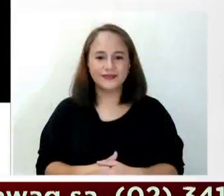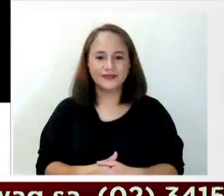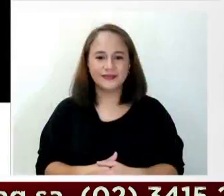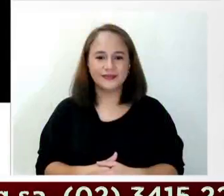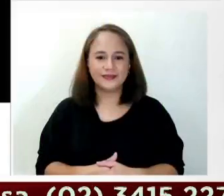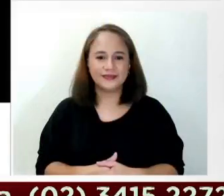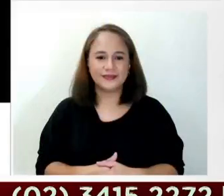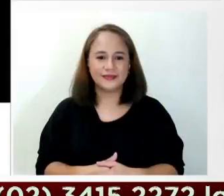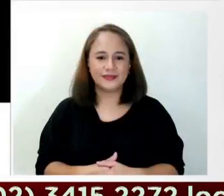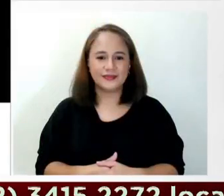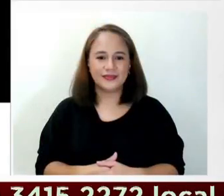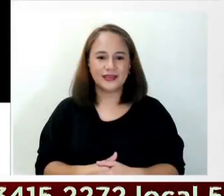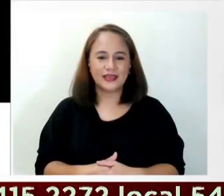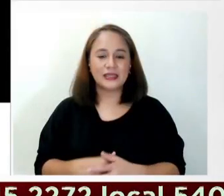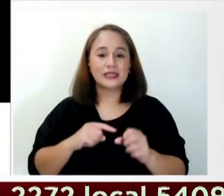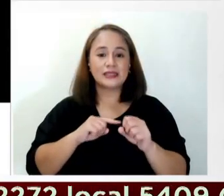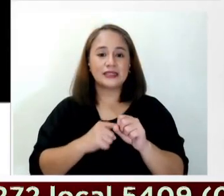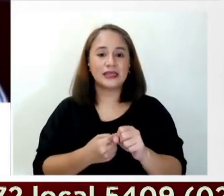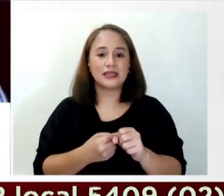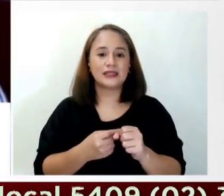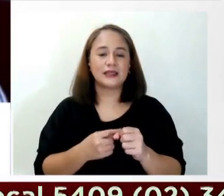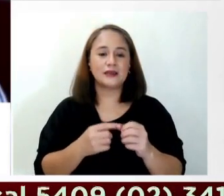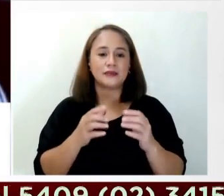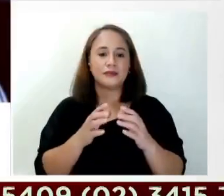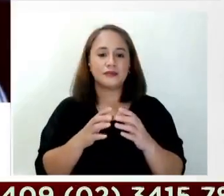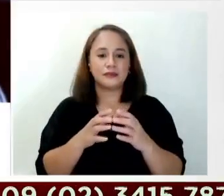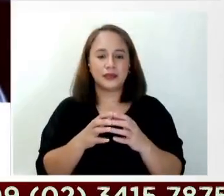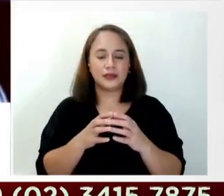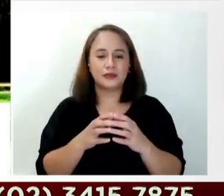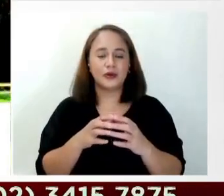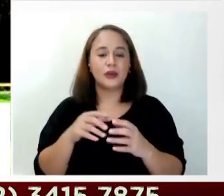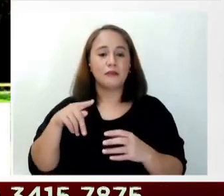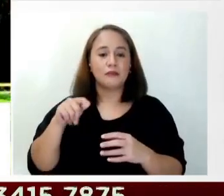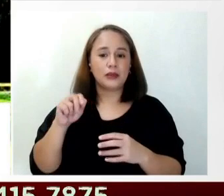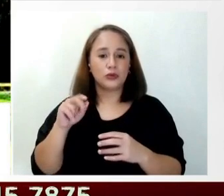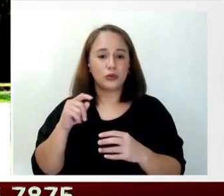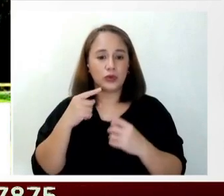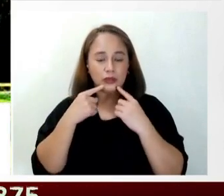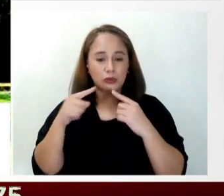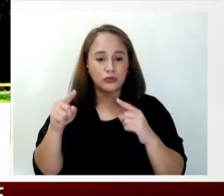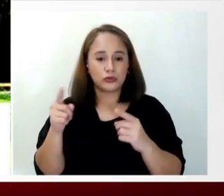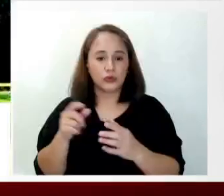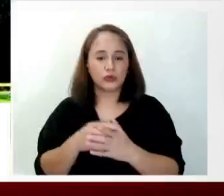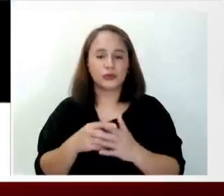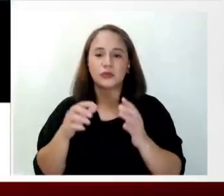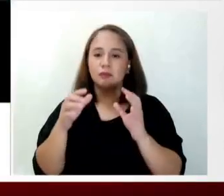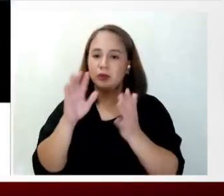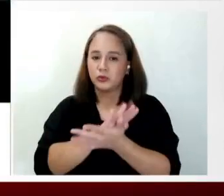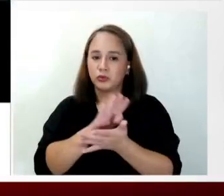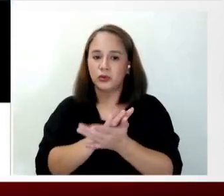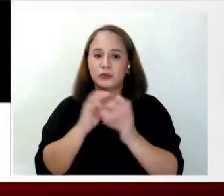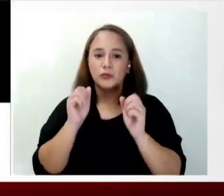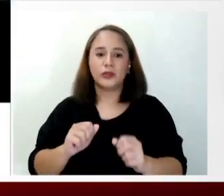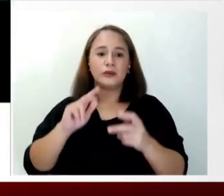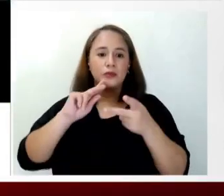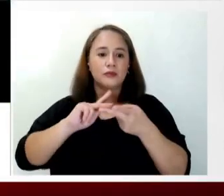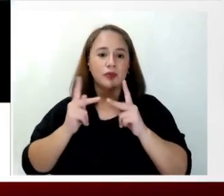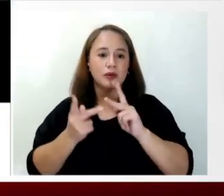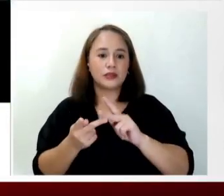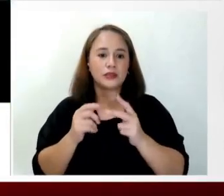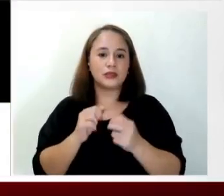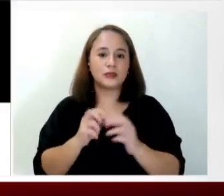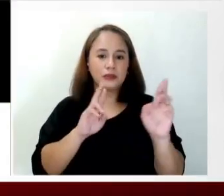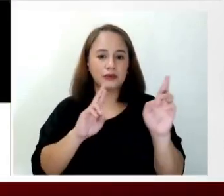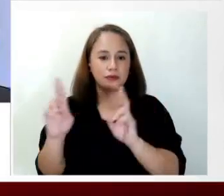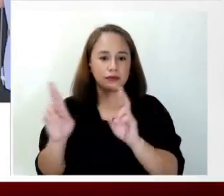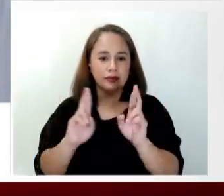din ho natin. Sinimulan na ng bayan mo ipatrol mo ang pakikipag-ugnayan sa mga paaralang posibleng maging partner para sa mga paghahanda sa